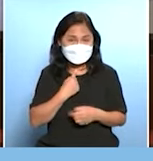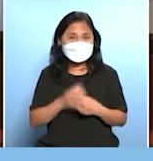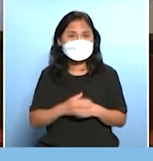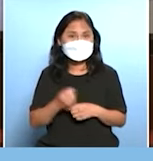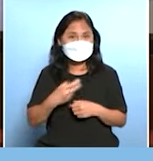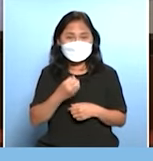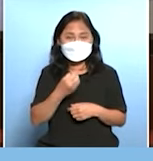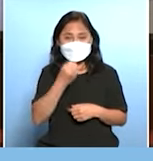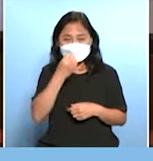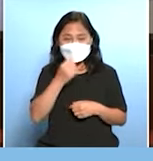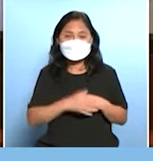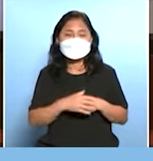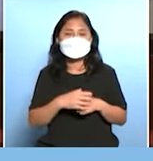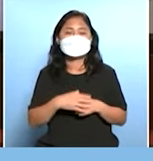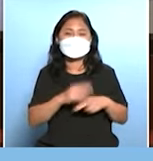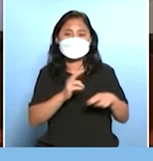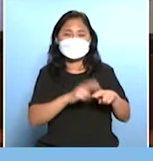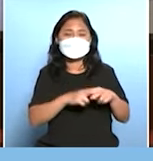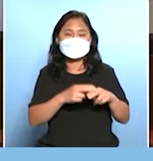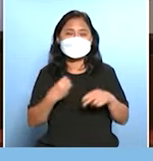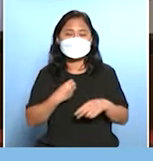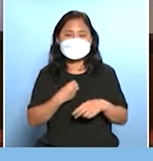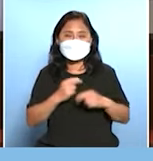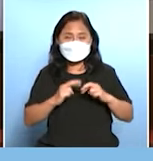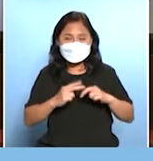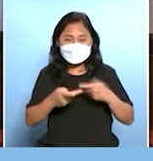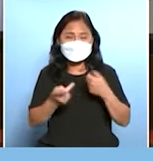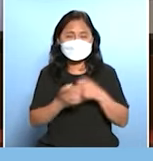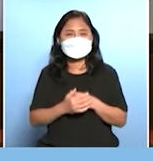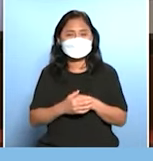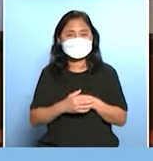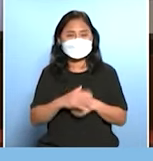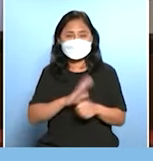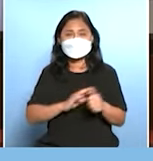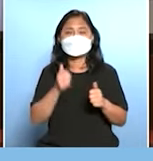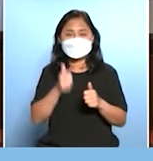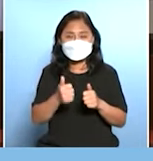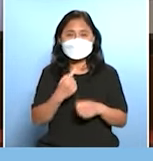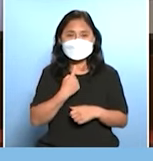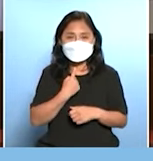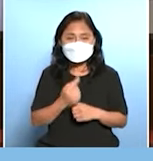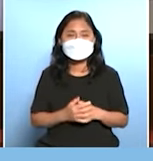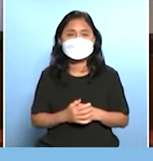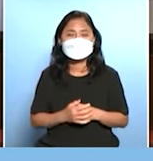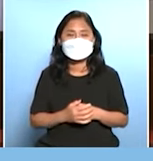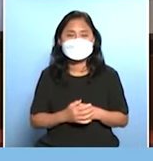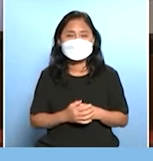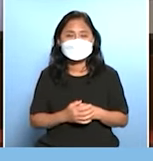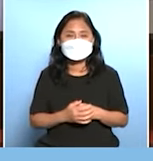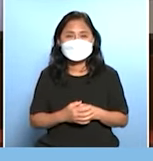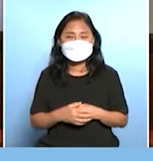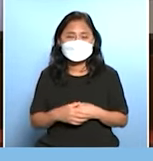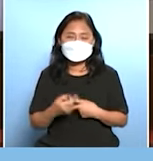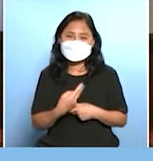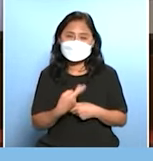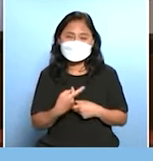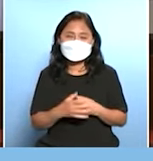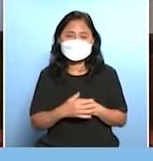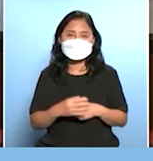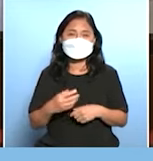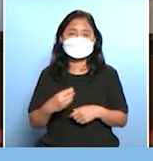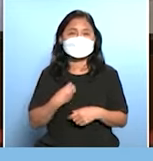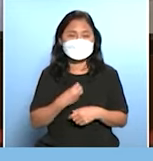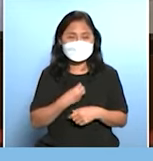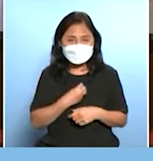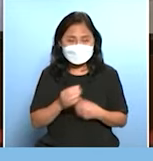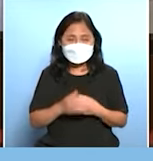內地醫療服務的長遠發展有良好的影響，令到雙方在醫療服務和專業發展做到互補不足，